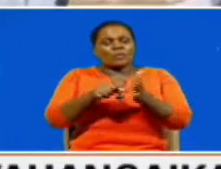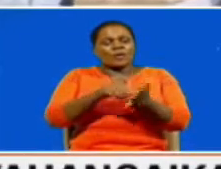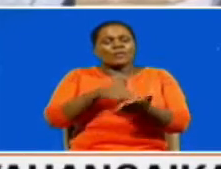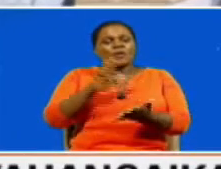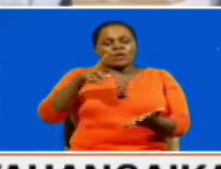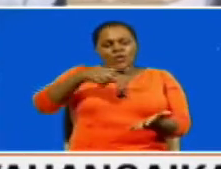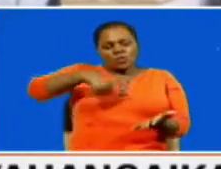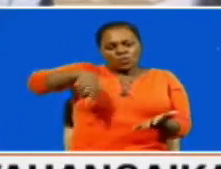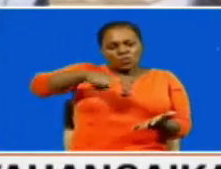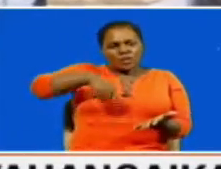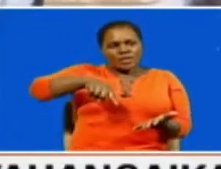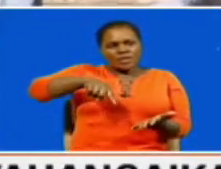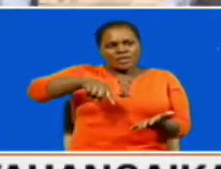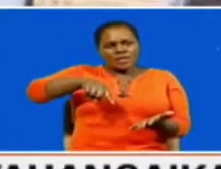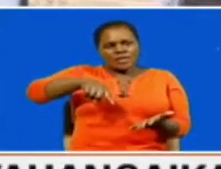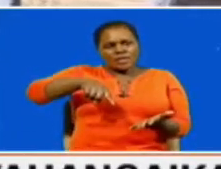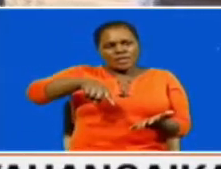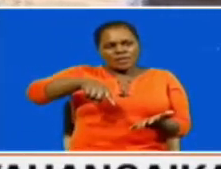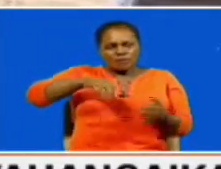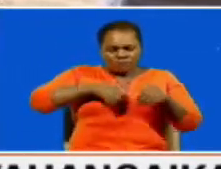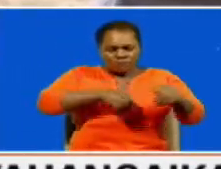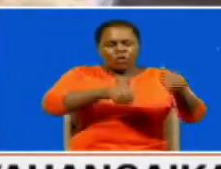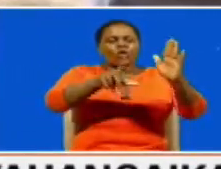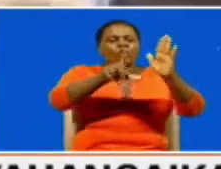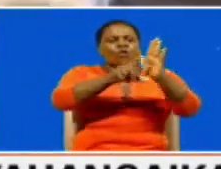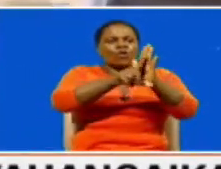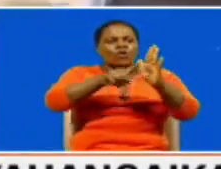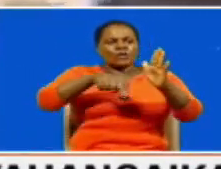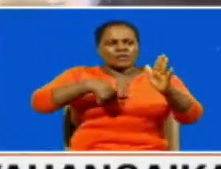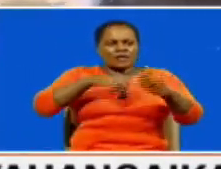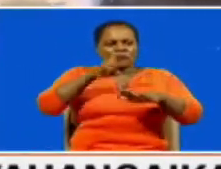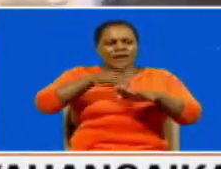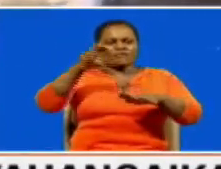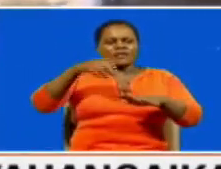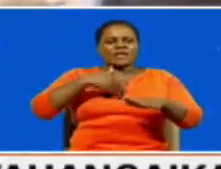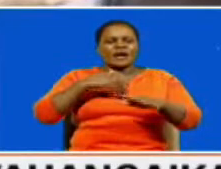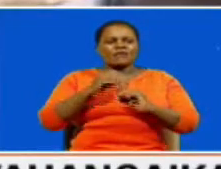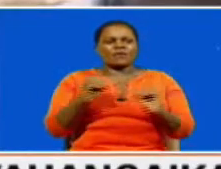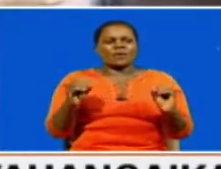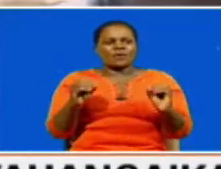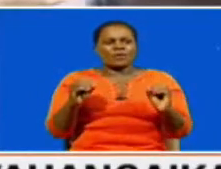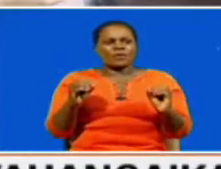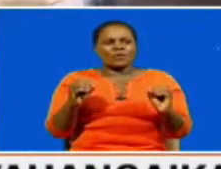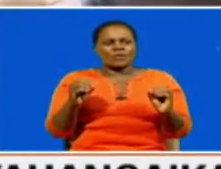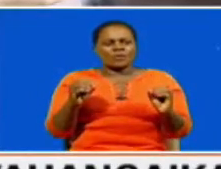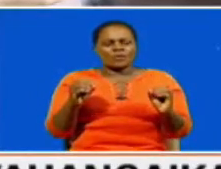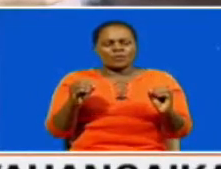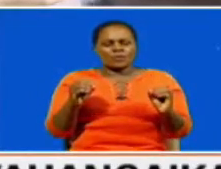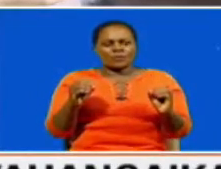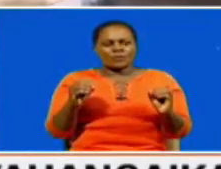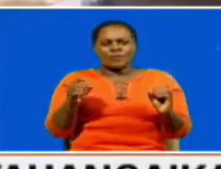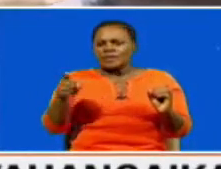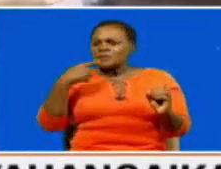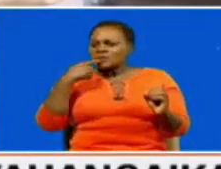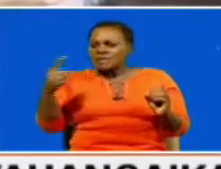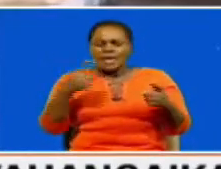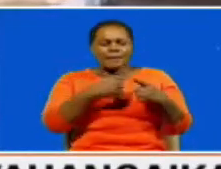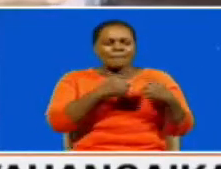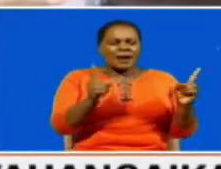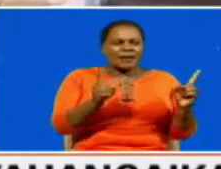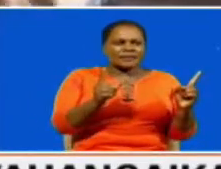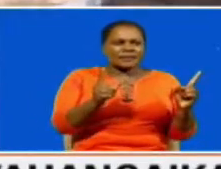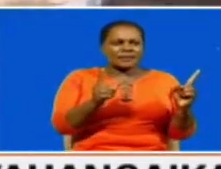Na pia sisi wenye tunaamini sheria, we will be disadvantaged. Kama sisi tunasikia vile unasema, lakini